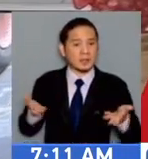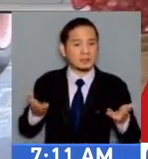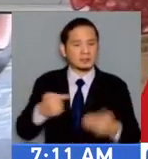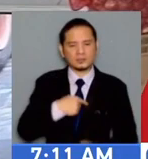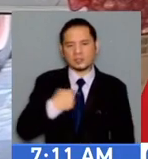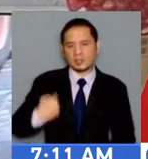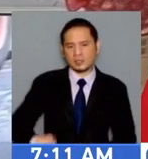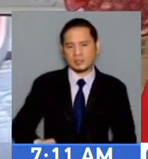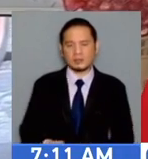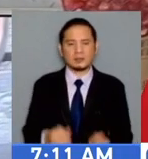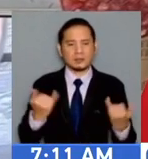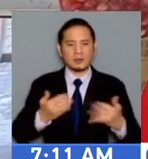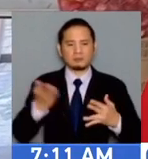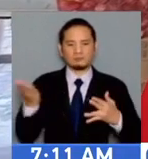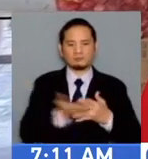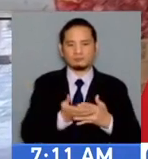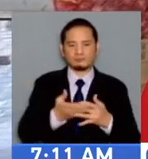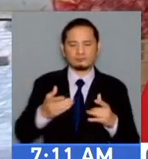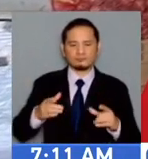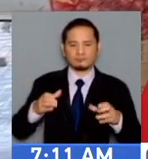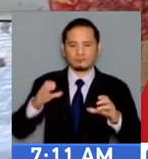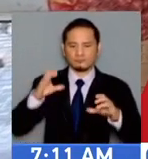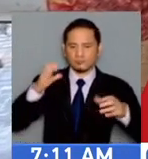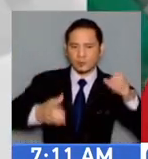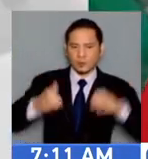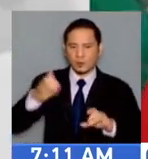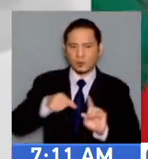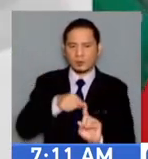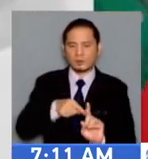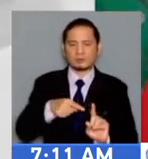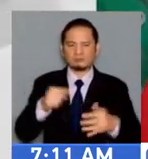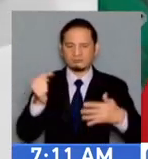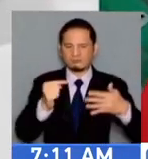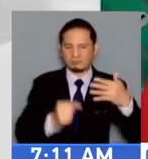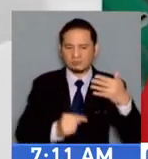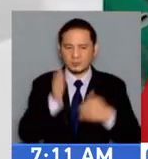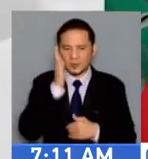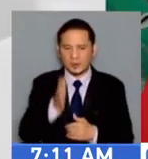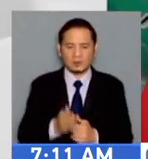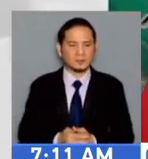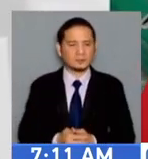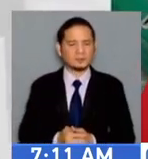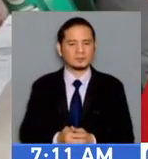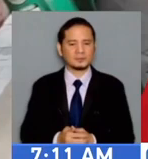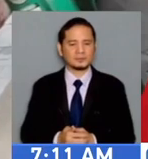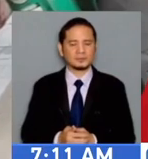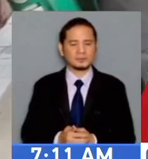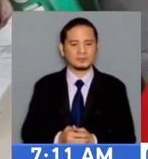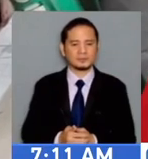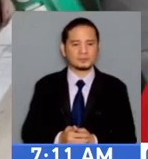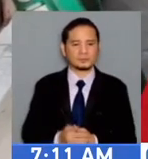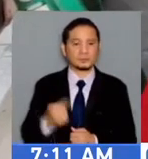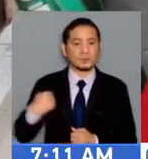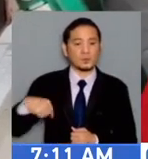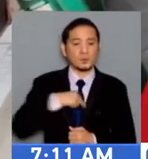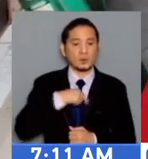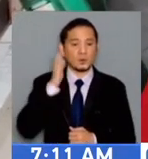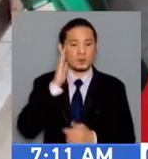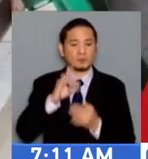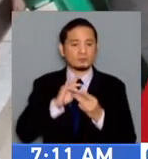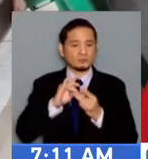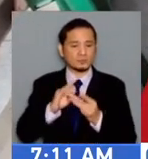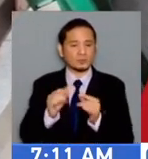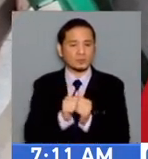sa Anti-Agricultural Smuggling Act at Food Safety Act. Kaya ako kami makikipag-coordinate na ngayon sa DOJ